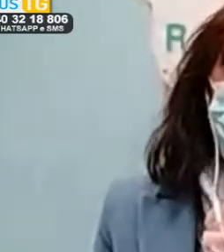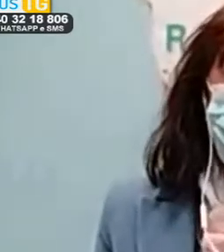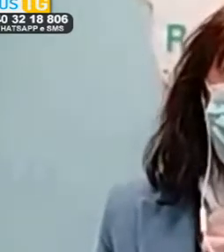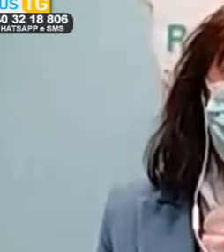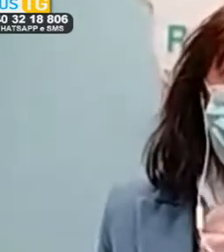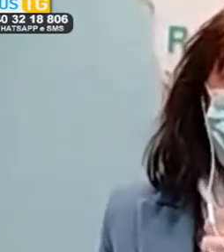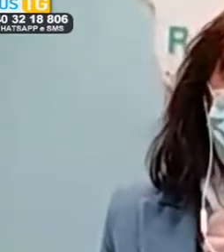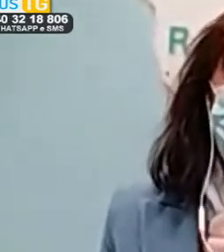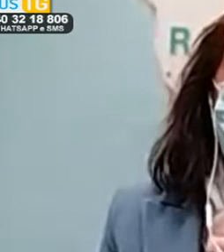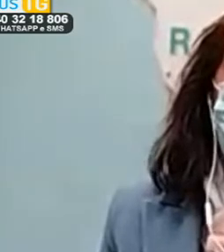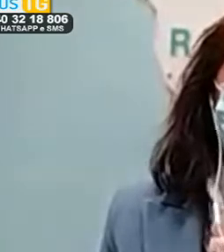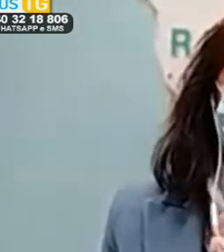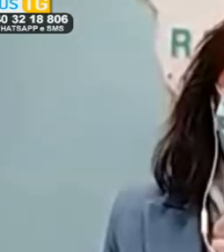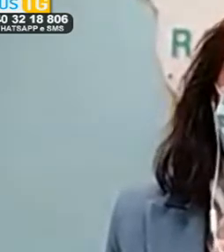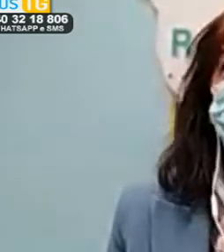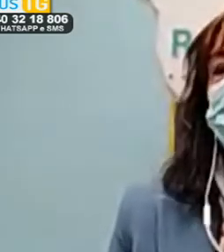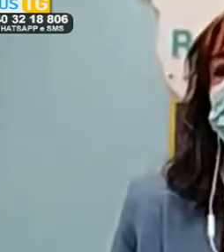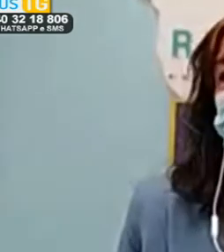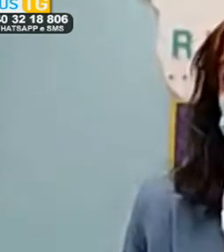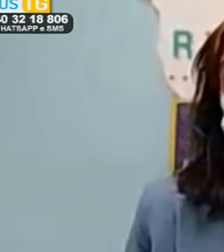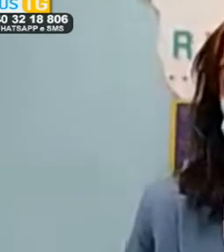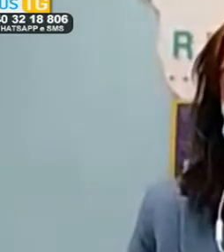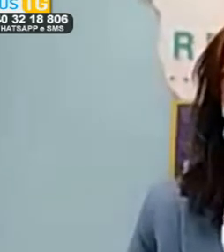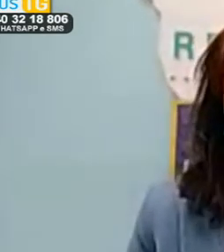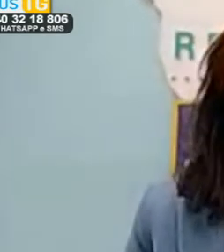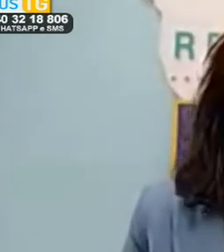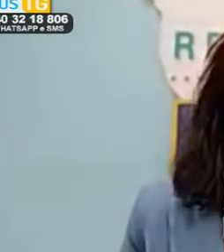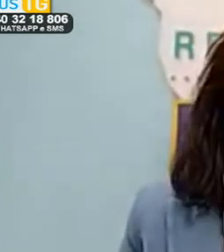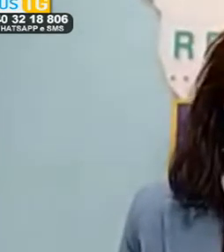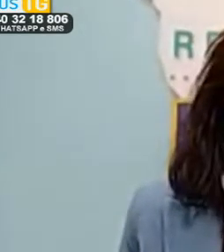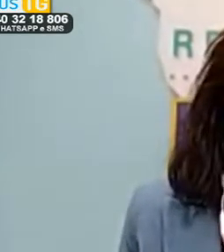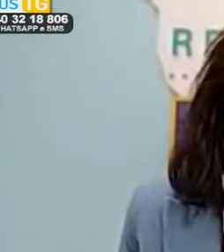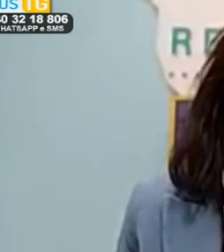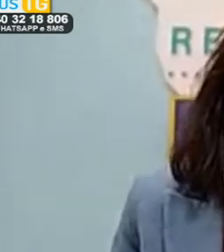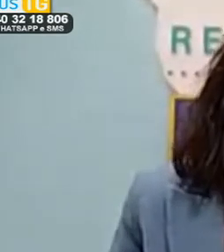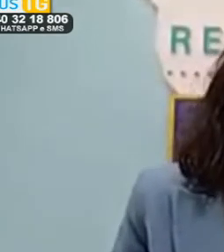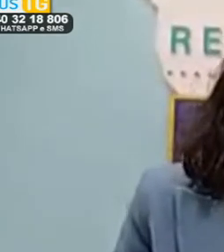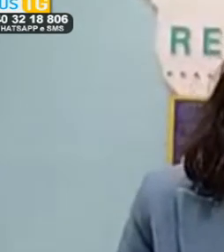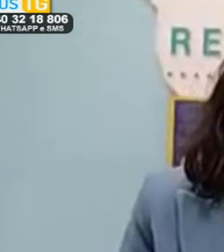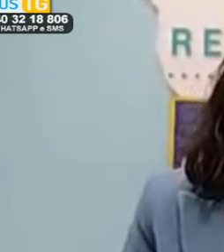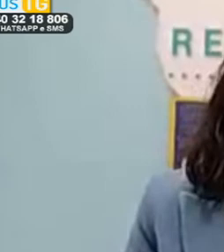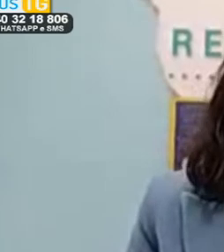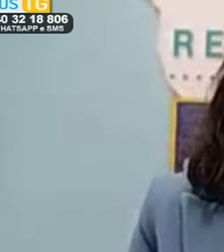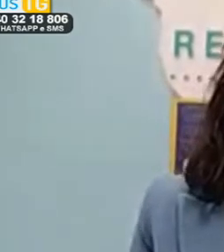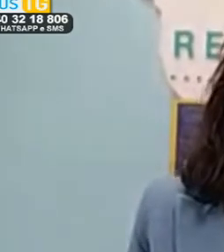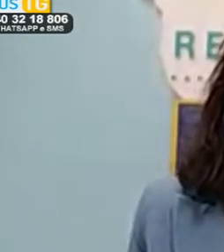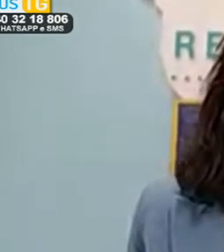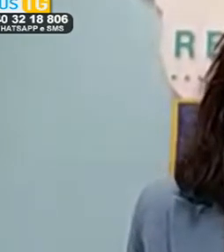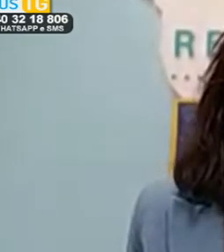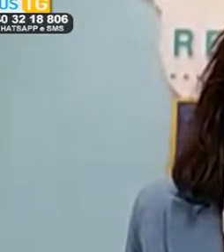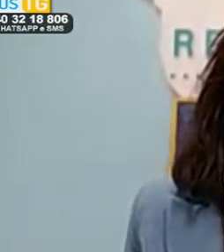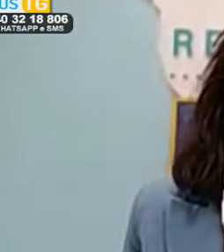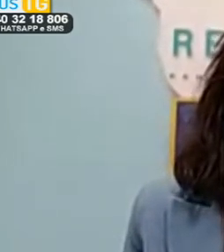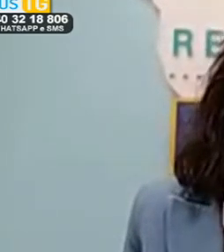di circa 2.000 ultra ottantenni che per un motivo o per un altro non si sono potuti vaccinare, chi magari non ha ricevuto